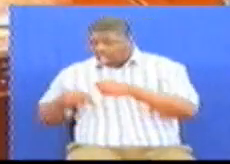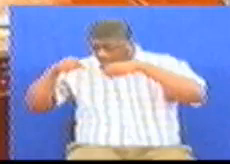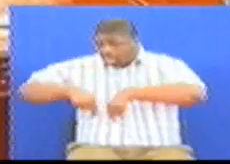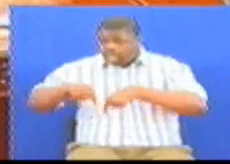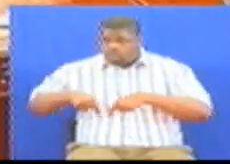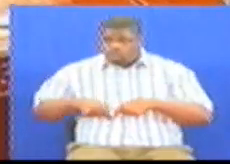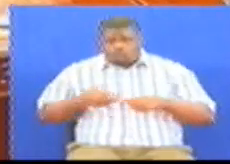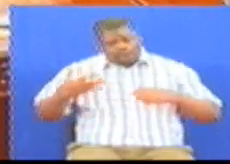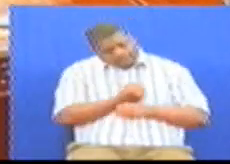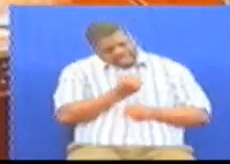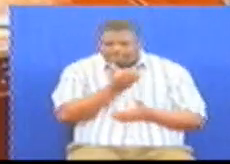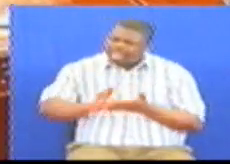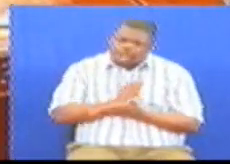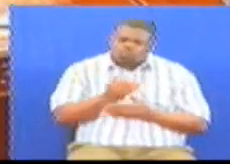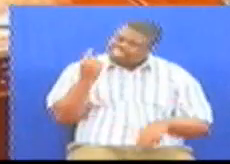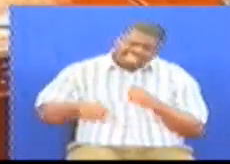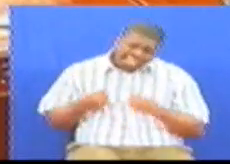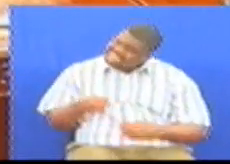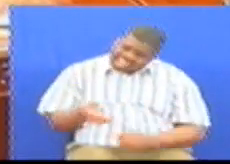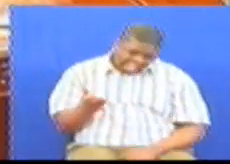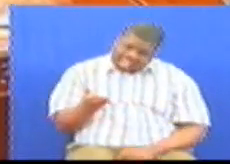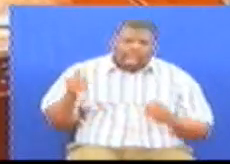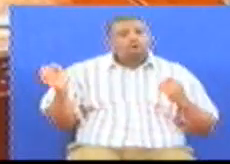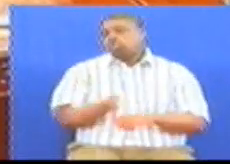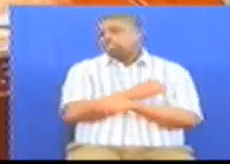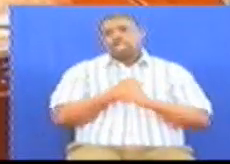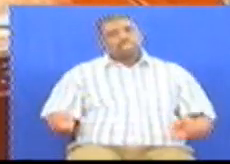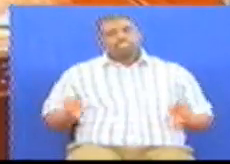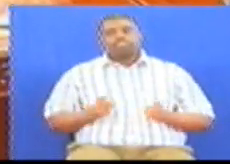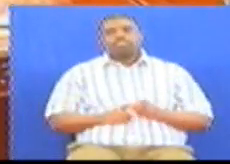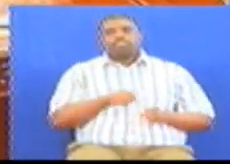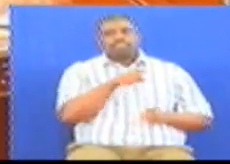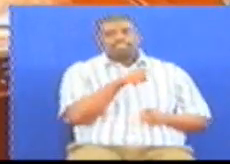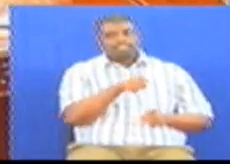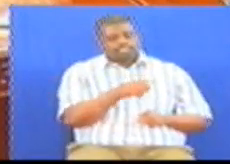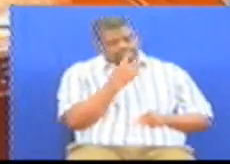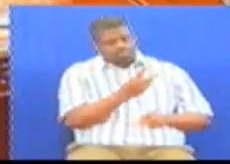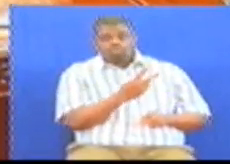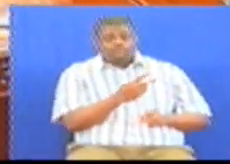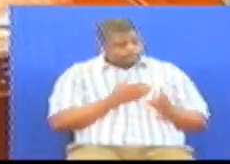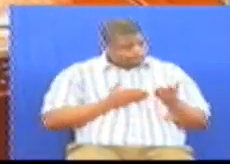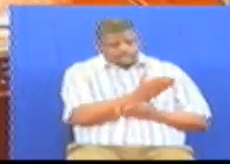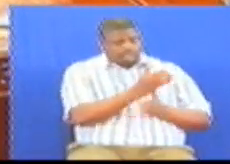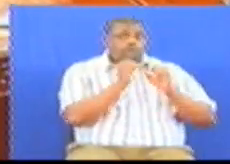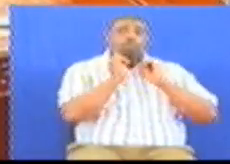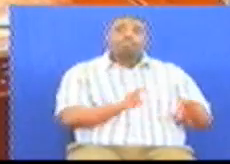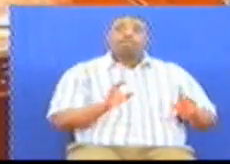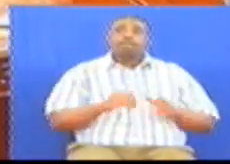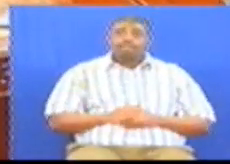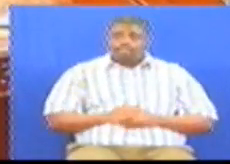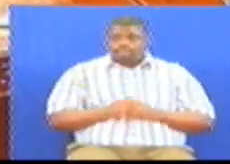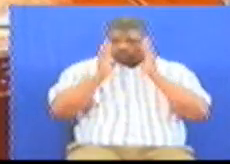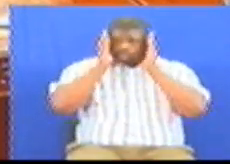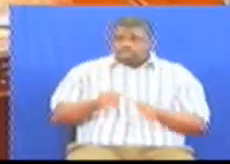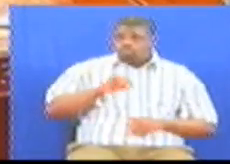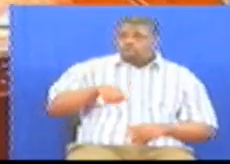kupata mgao tena kisiasa. Haiwezekani. Mheshimiwa, hilo naona mpitie upya. Mheshimiwa